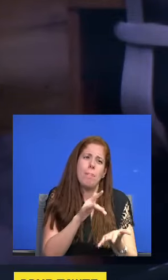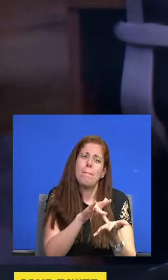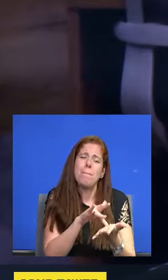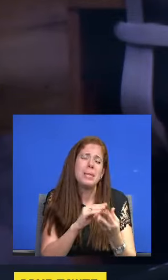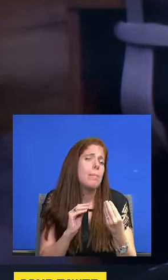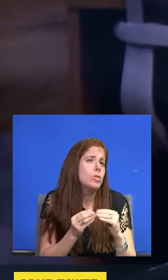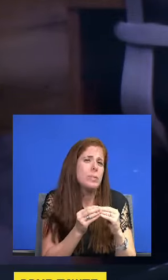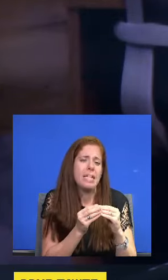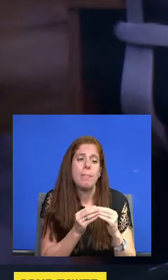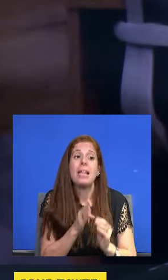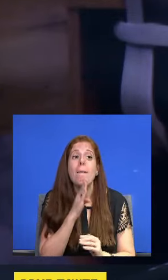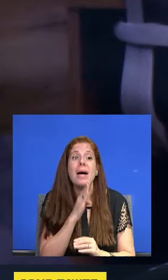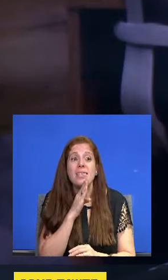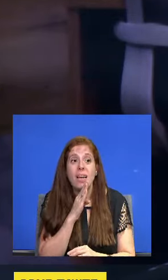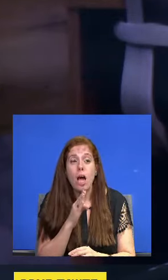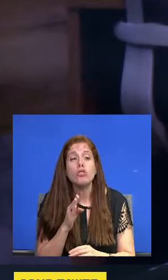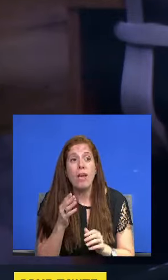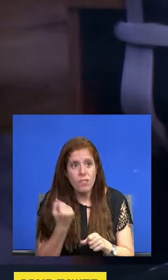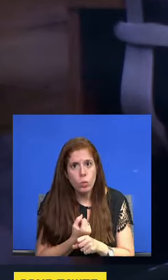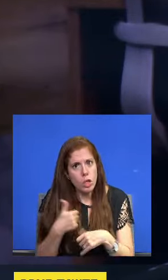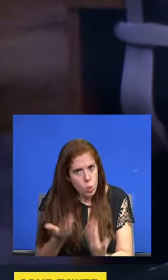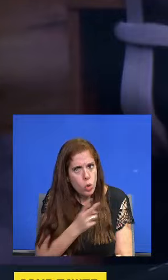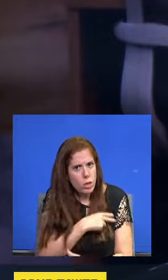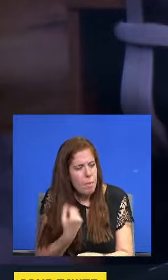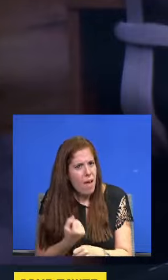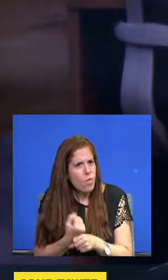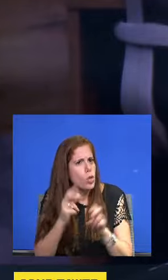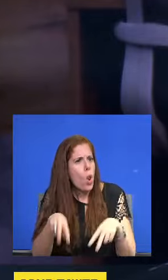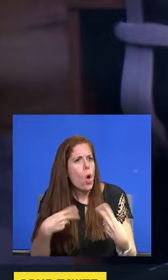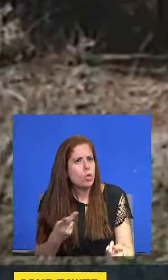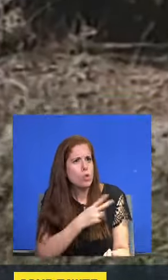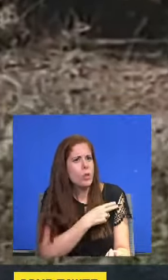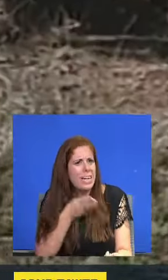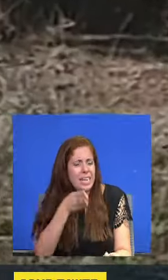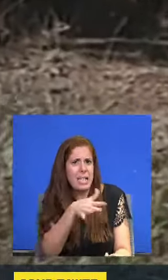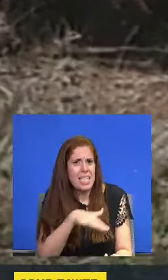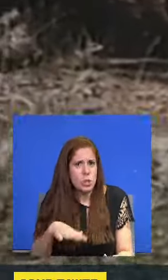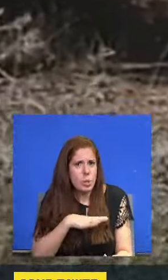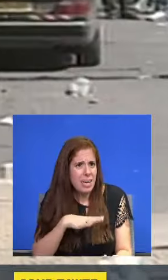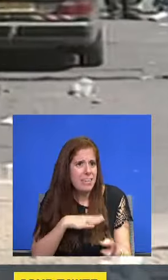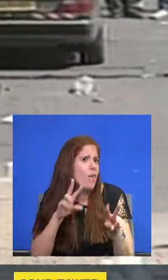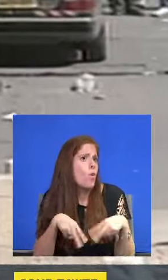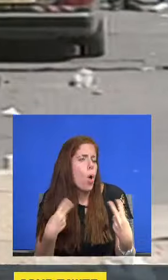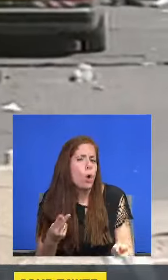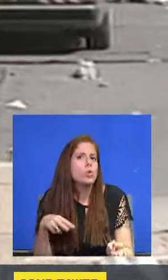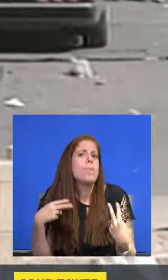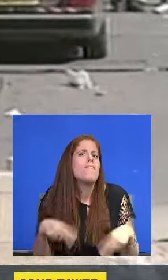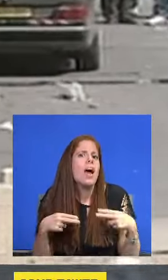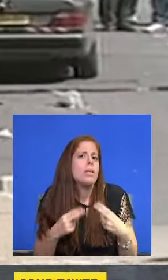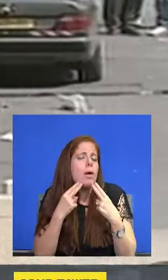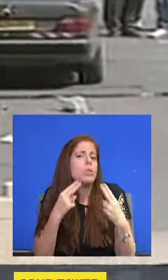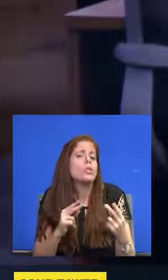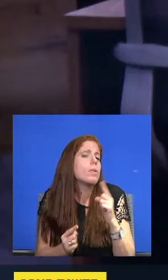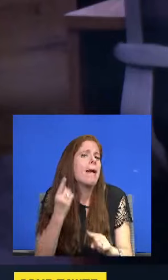נקודתיים. הבעיה שיפעילו אותם, תנו לשוטרים לעבוד. לא יכול להיות ששוטר נכנס לאזור סכנה ולא יכול להיות שהוא מפחד מהתוצאות מה יקרה אחר